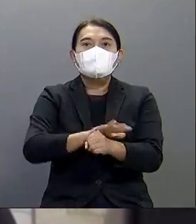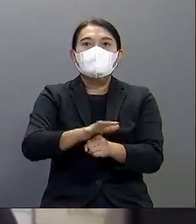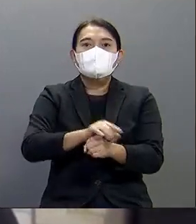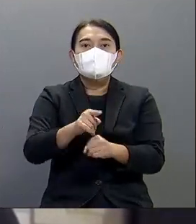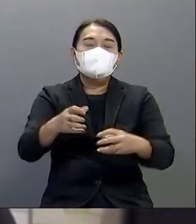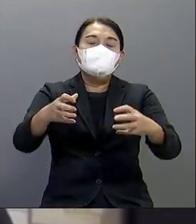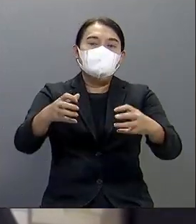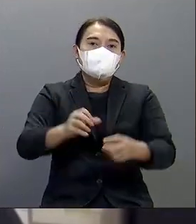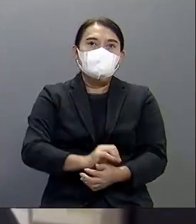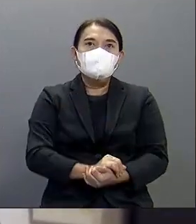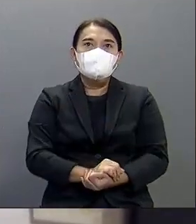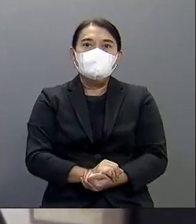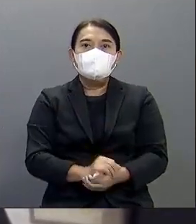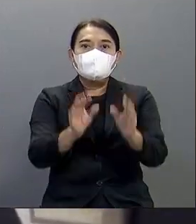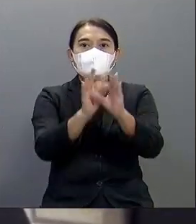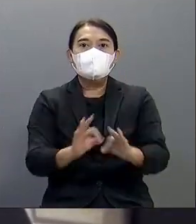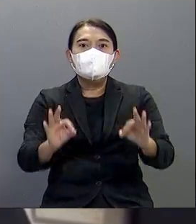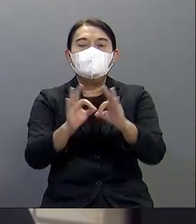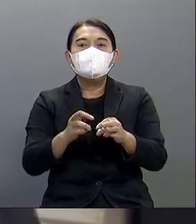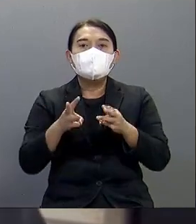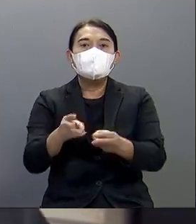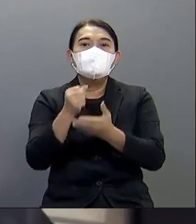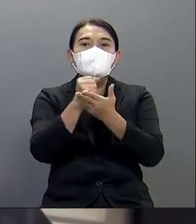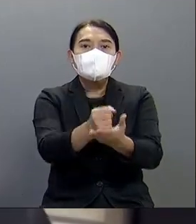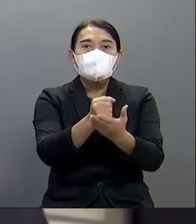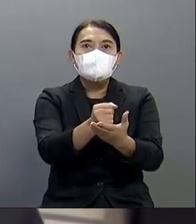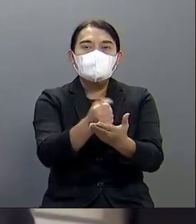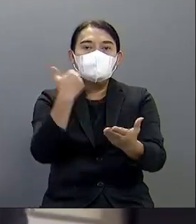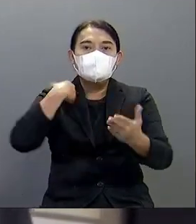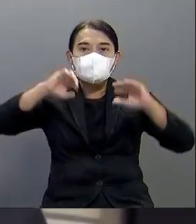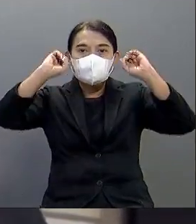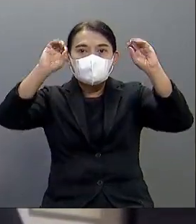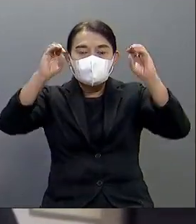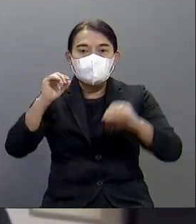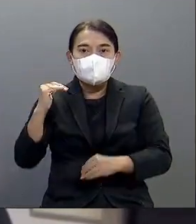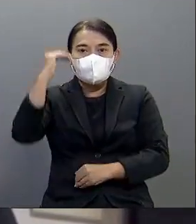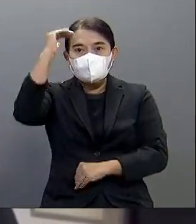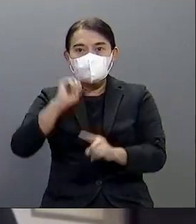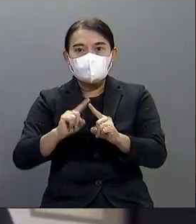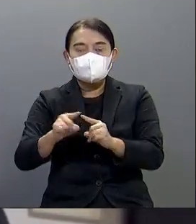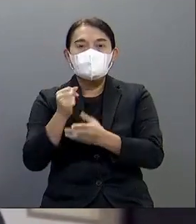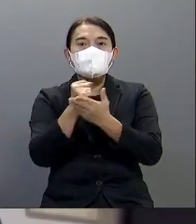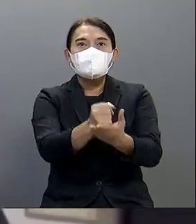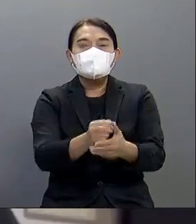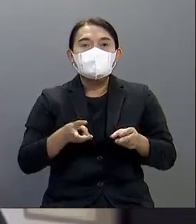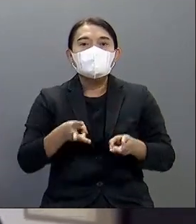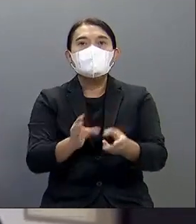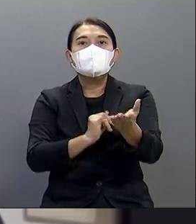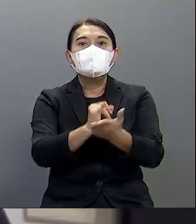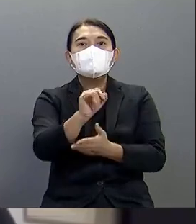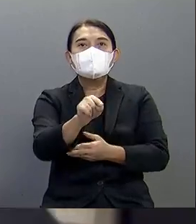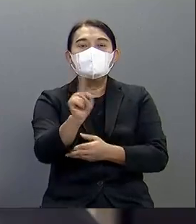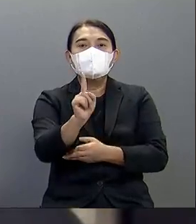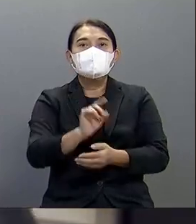ะครับเพราะฉะนั้นเนี่ยการเข้าไปช่วยเหลือเนี่ยที่มีครูหรือว่าผู้ใหญ่ท่านนั้นเข้าไปช่วยทำถูกต้องแล้วก็คือใส่ฉนว